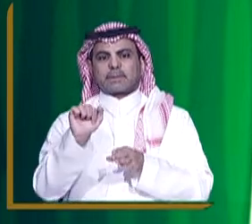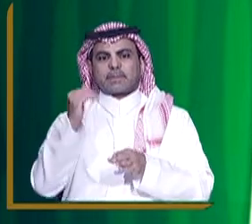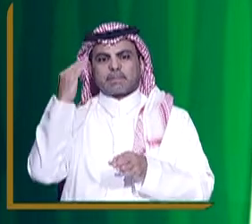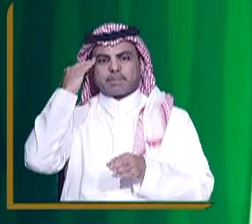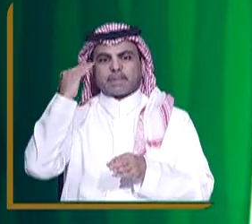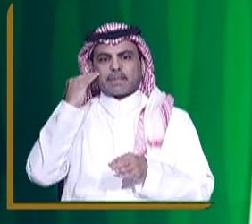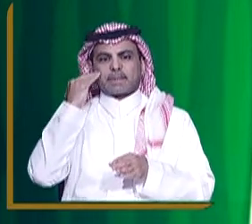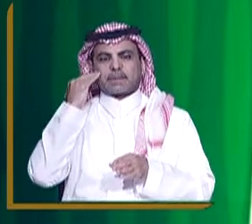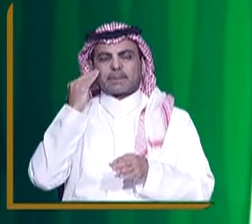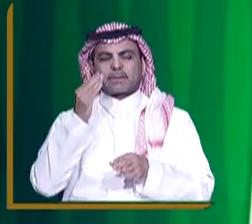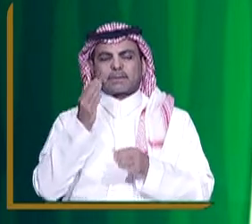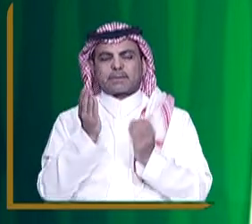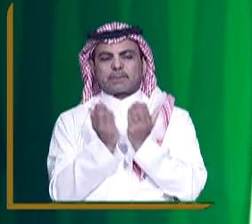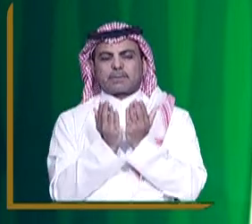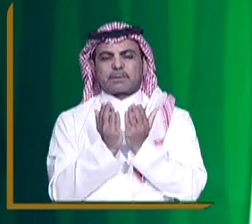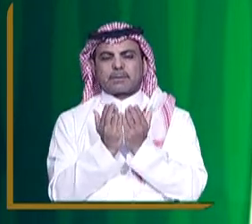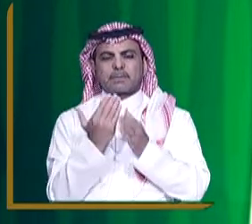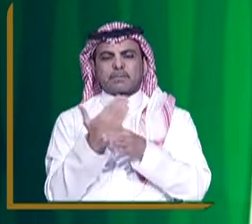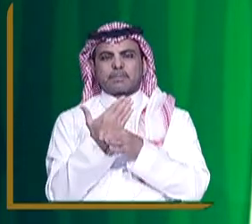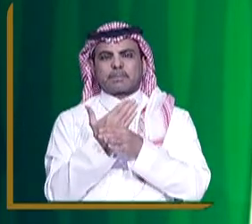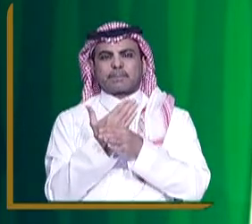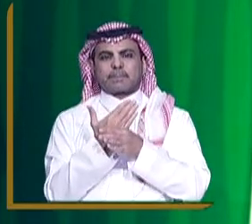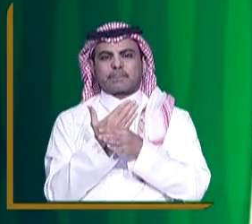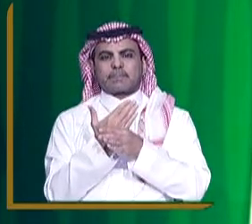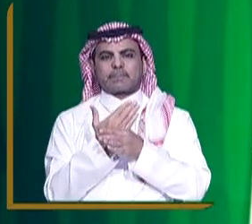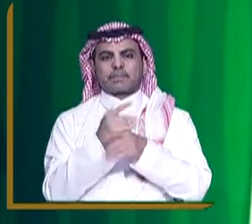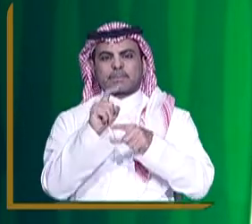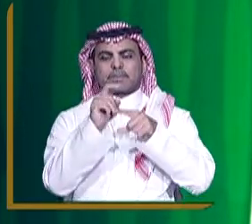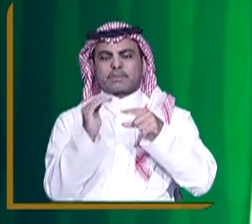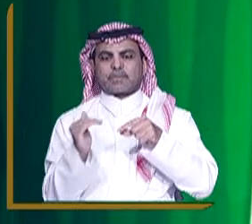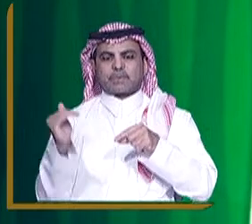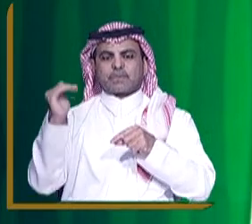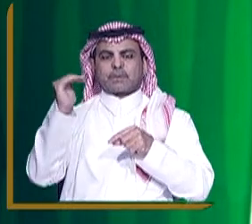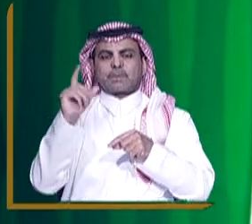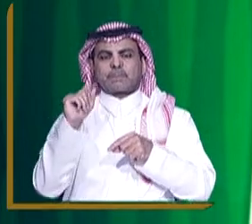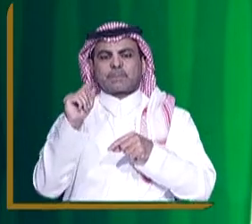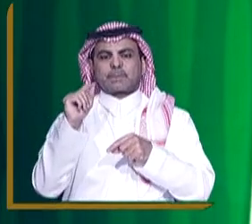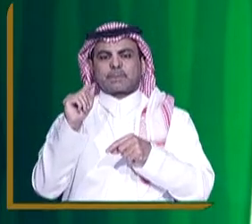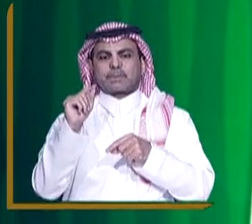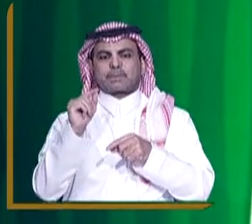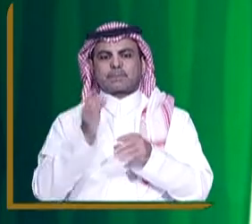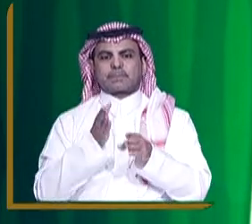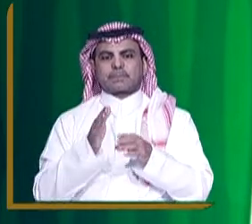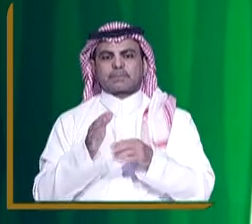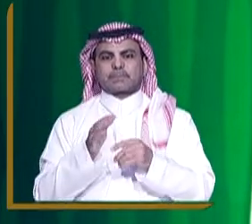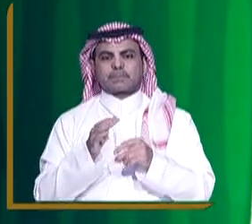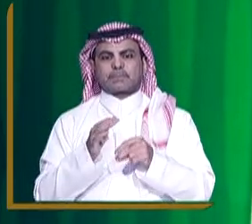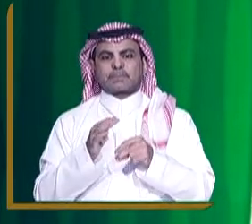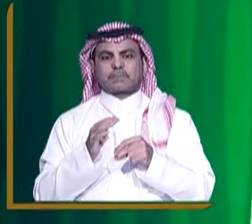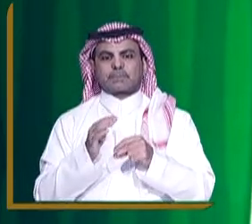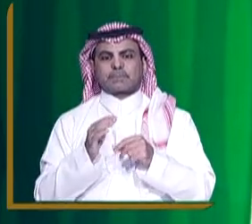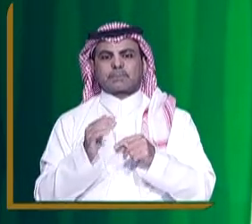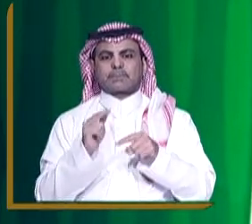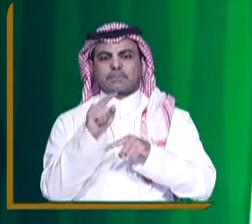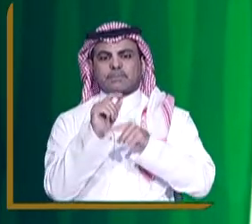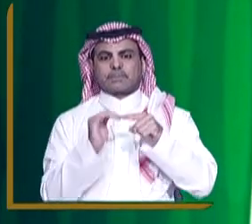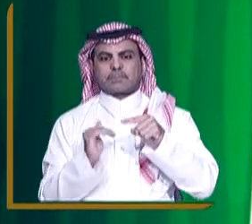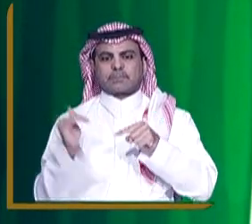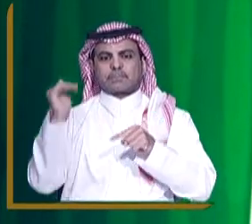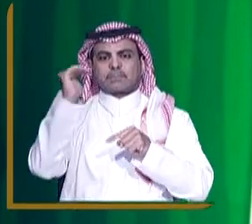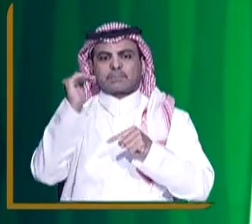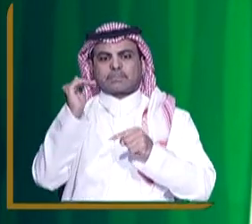البنات بسبب ارتفاع درجاتهم ونسبهم العالي؟ بسبب؟ درجاتهم